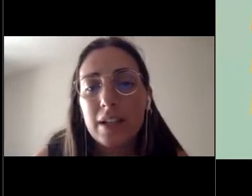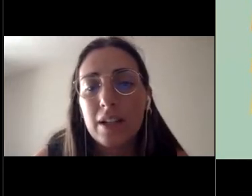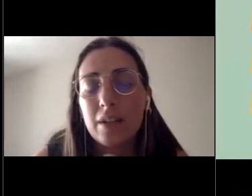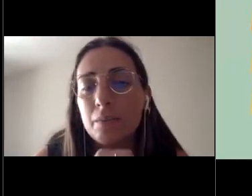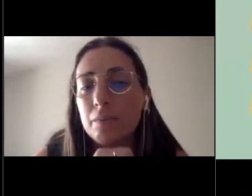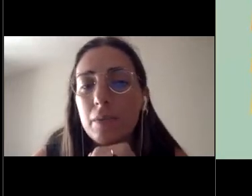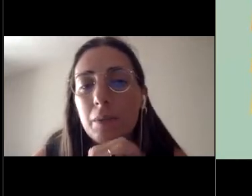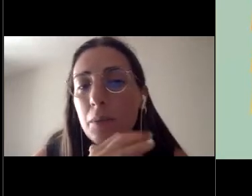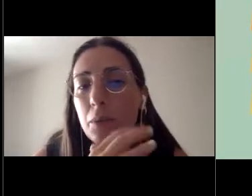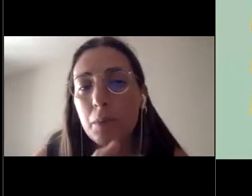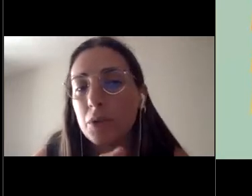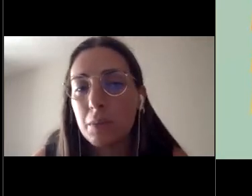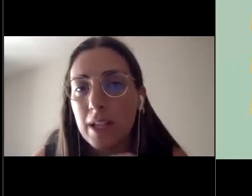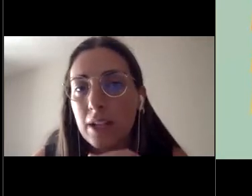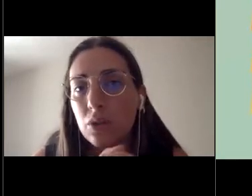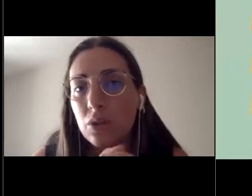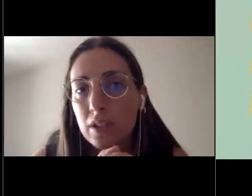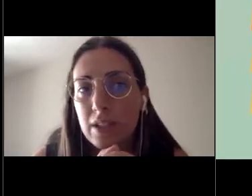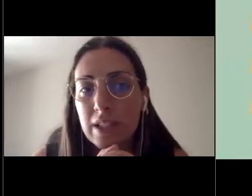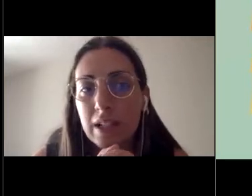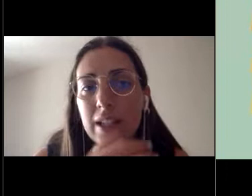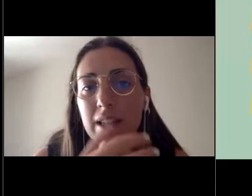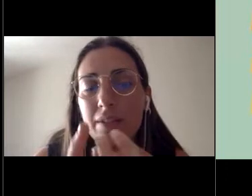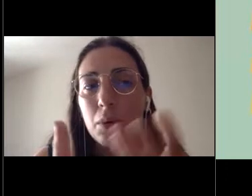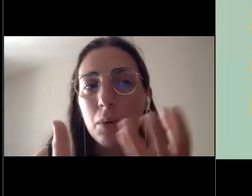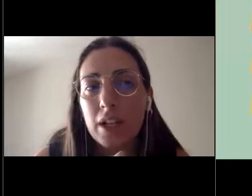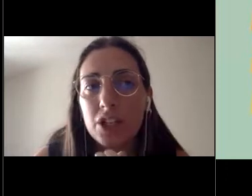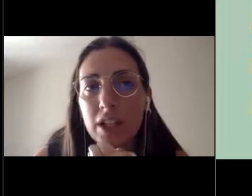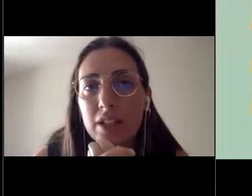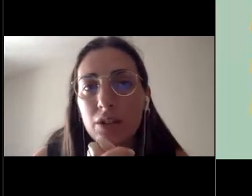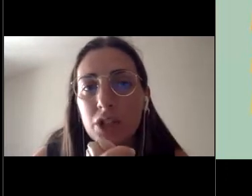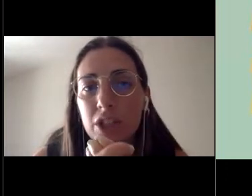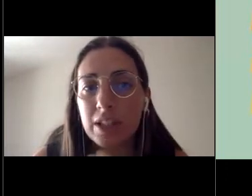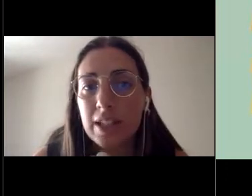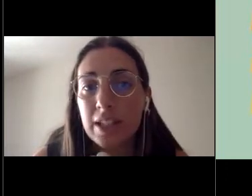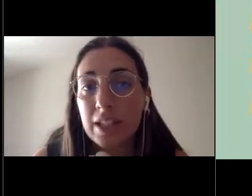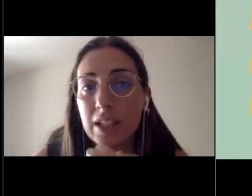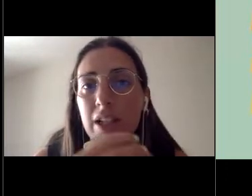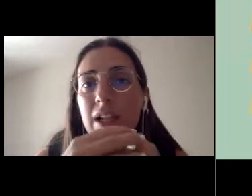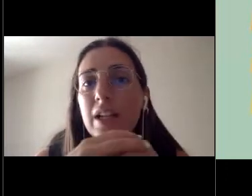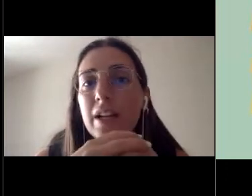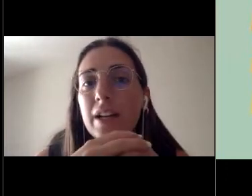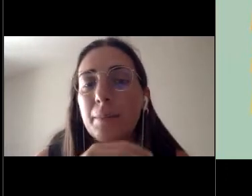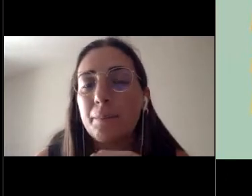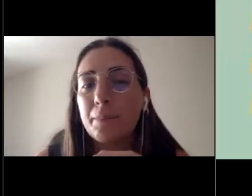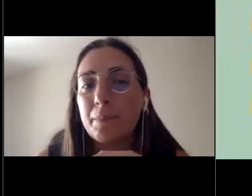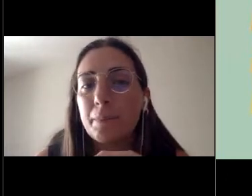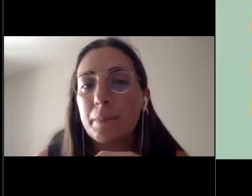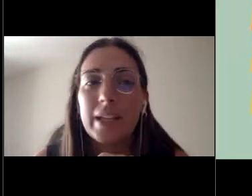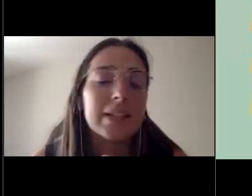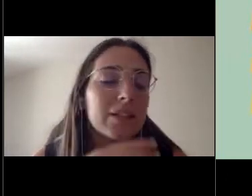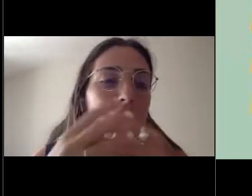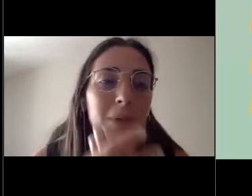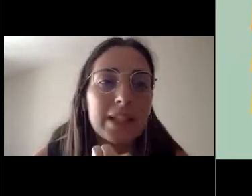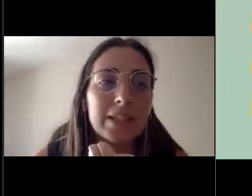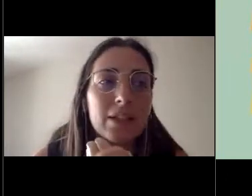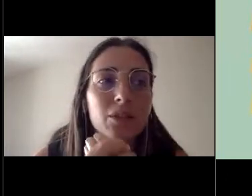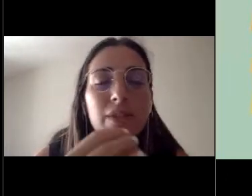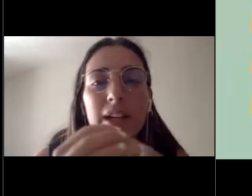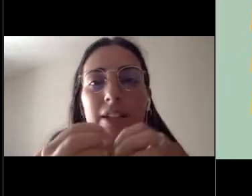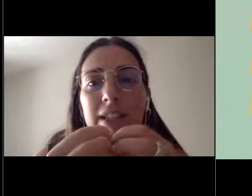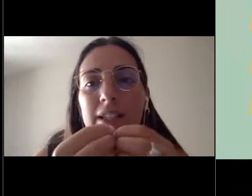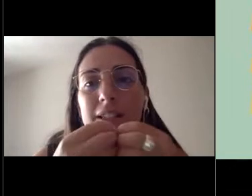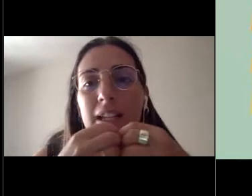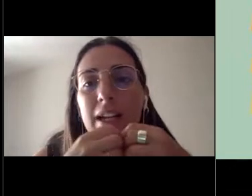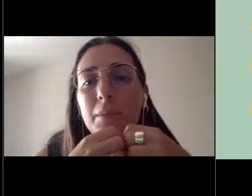essere il più possibile condivisa e deve porre al centro i cittadini perché ovviamente